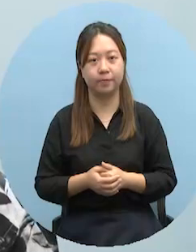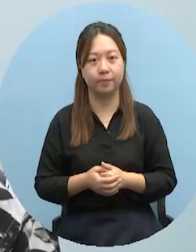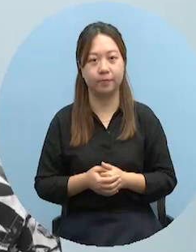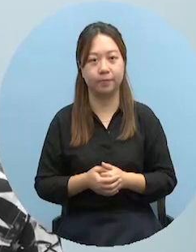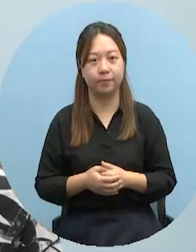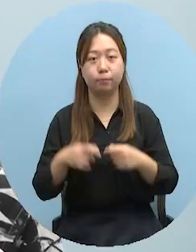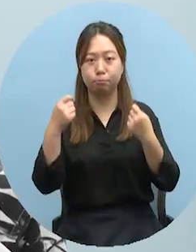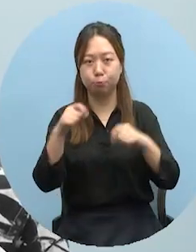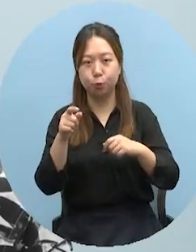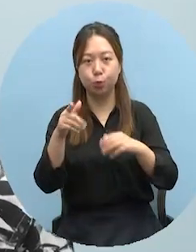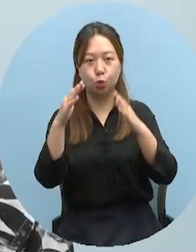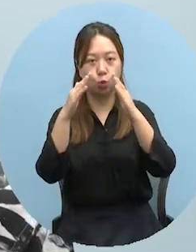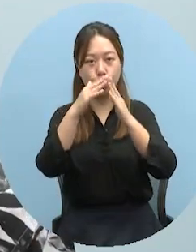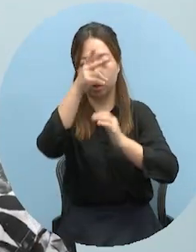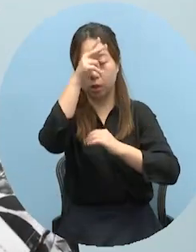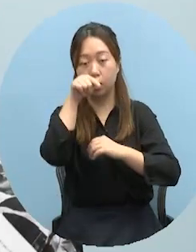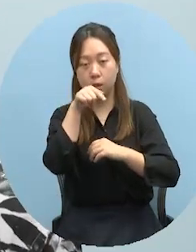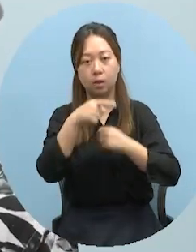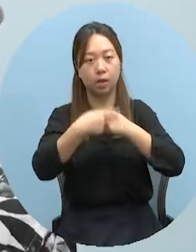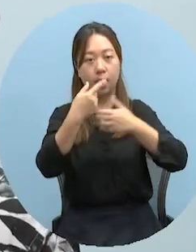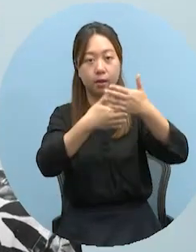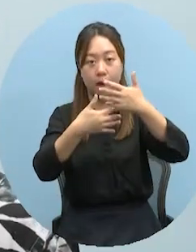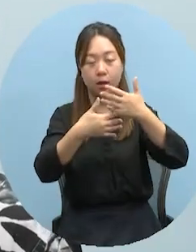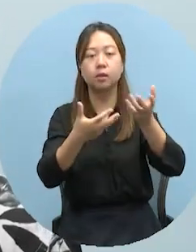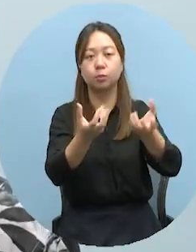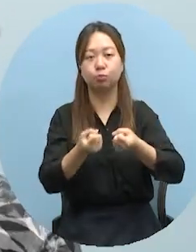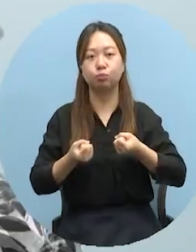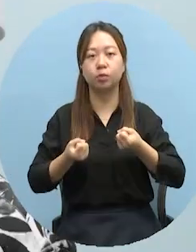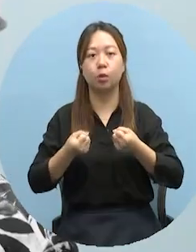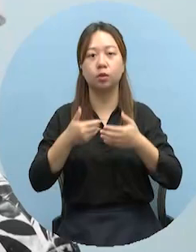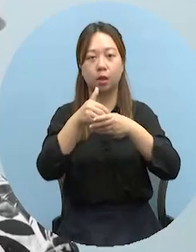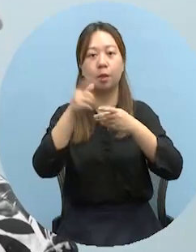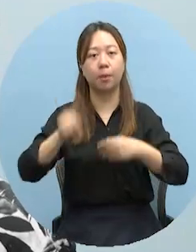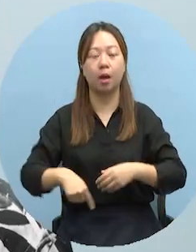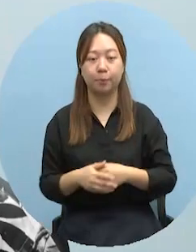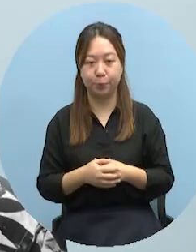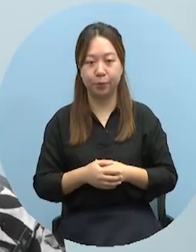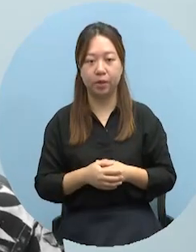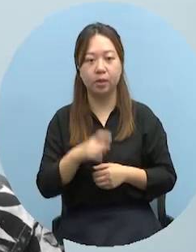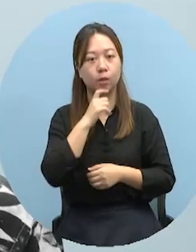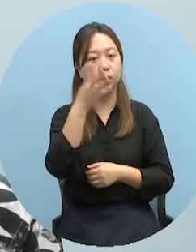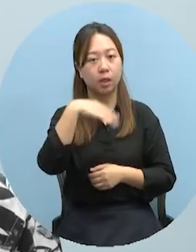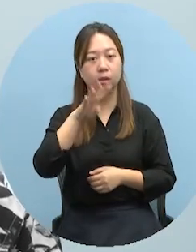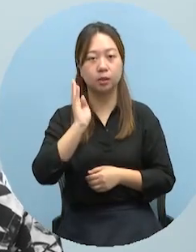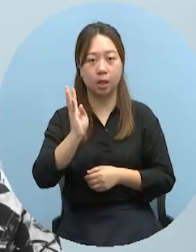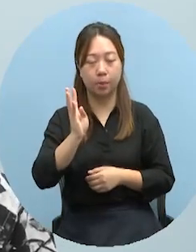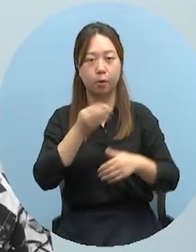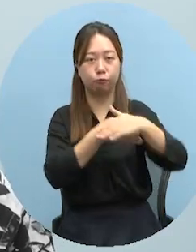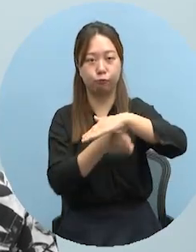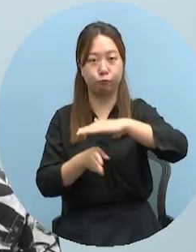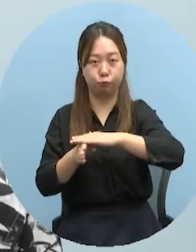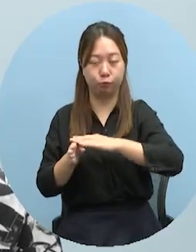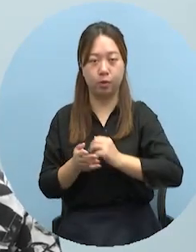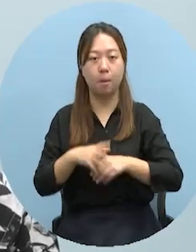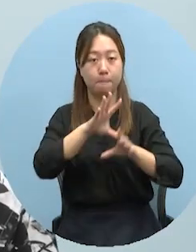簡約公屋的第一批呢，我們就接受申請了，有4400個單位，包